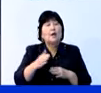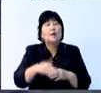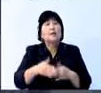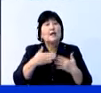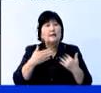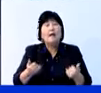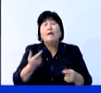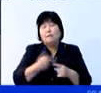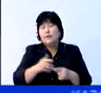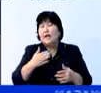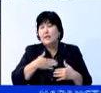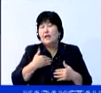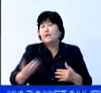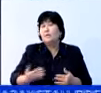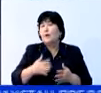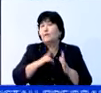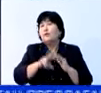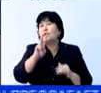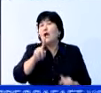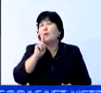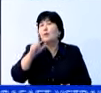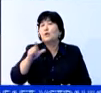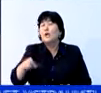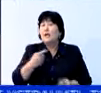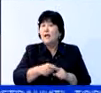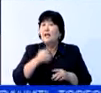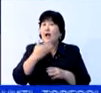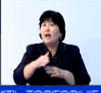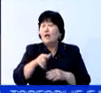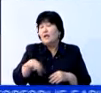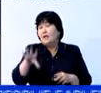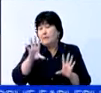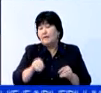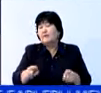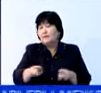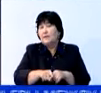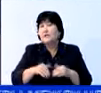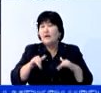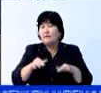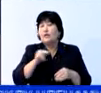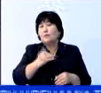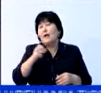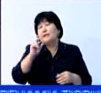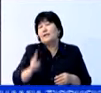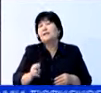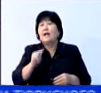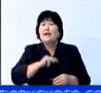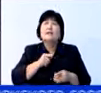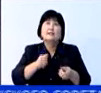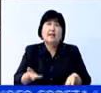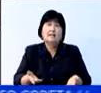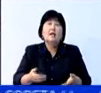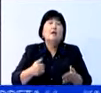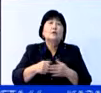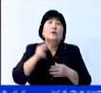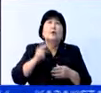По нашим данным, в регионе проживает 82 молодых человека этой категории, и повсеместно ведется работа по их социализации. В календаре до конца